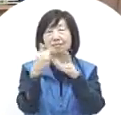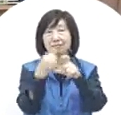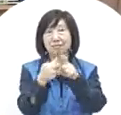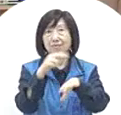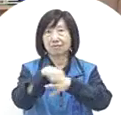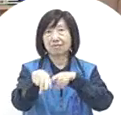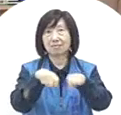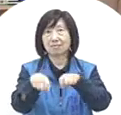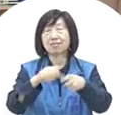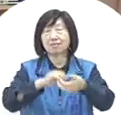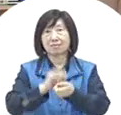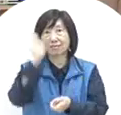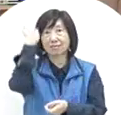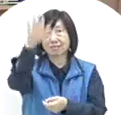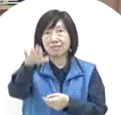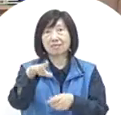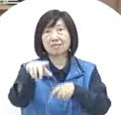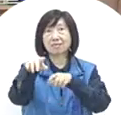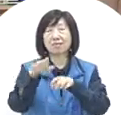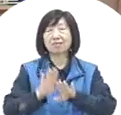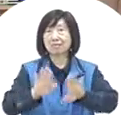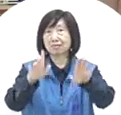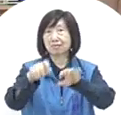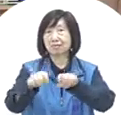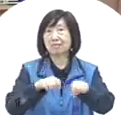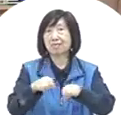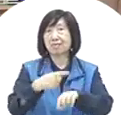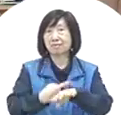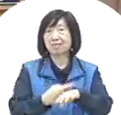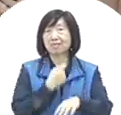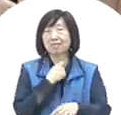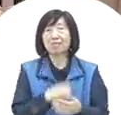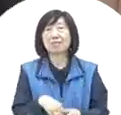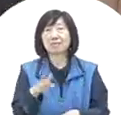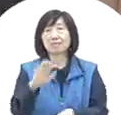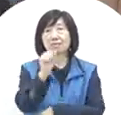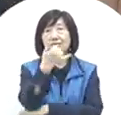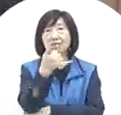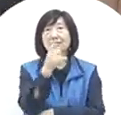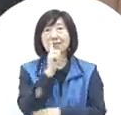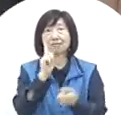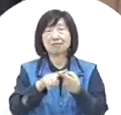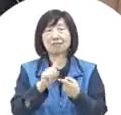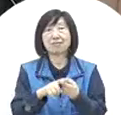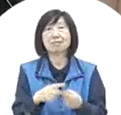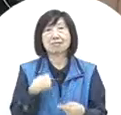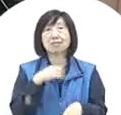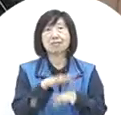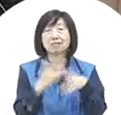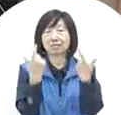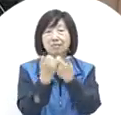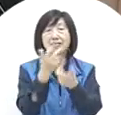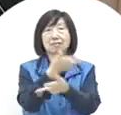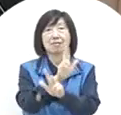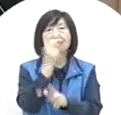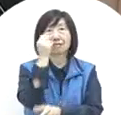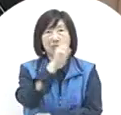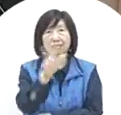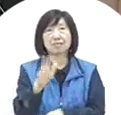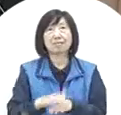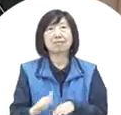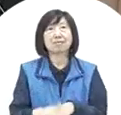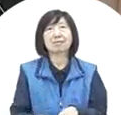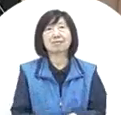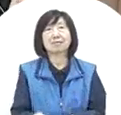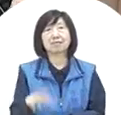有前瞻性，必须要。 议员您讲的没有错了哈，所以我们大概会结合我们的板桥地区的几个特色，把